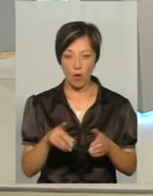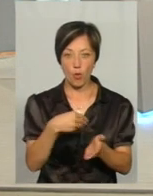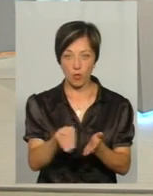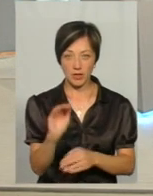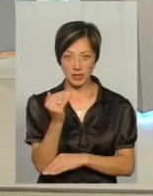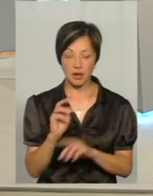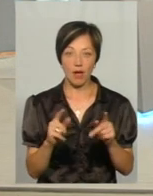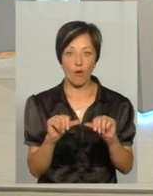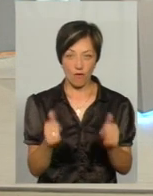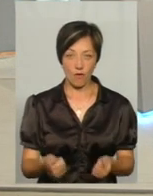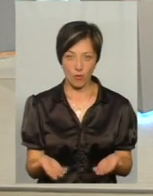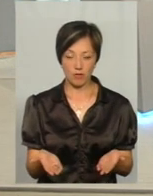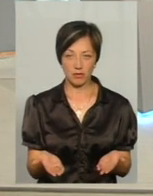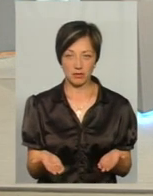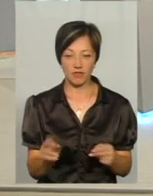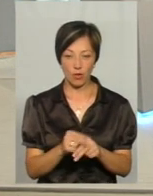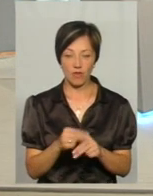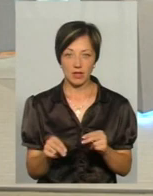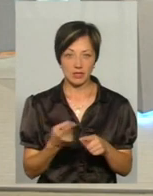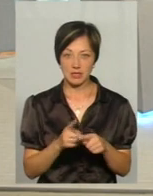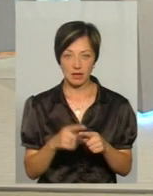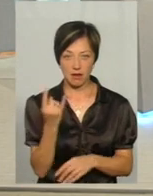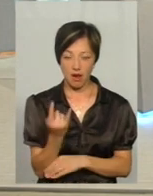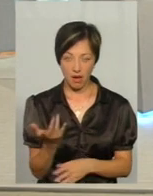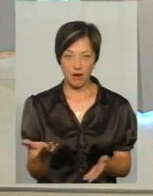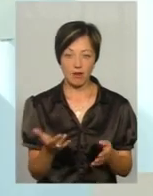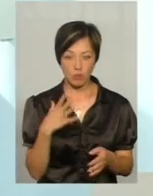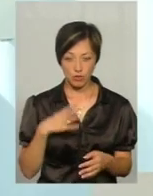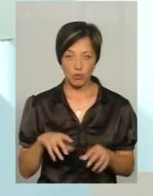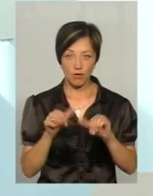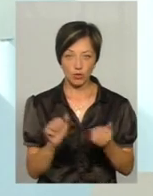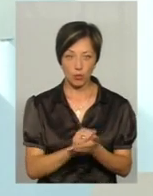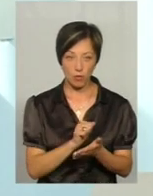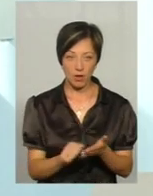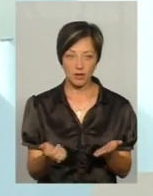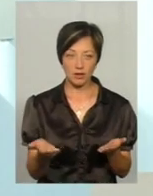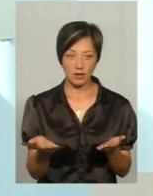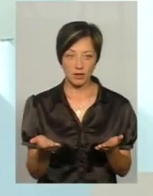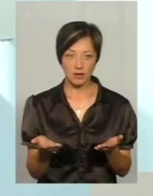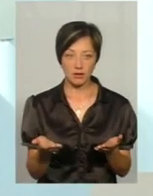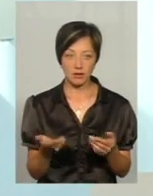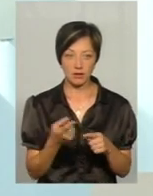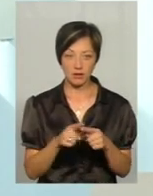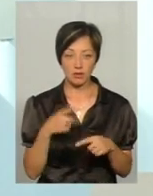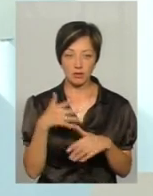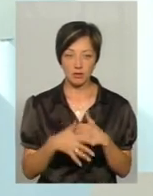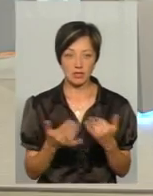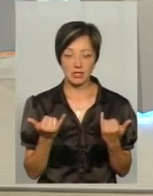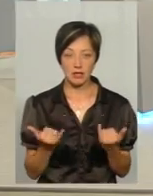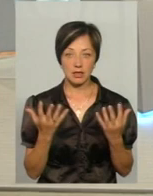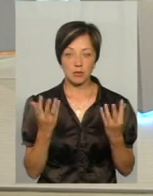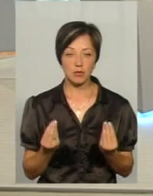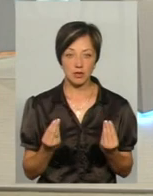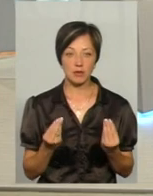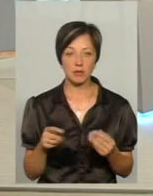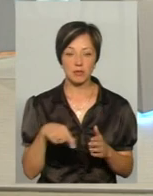цю дитину, скажімо, для виховання. Да? Тобто це ж не лялька, а вони ж мусять якісь акти. Ми це теж розуміємо, тобто зараз виходить на даний момент